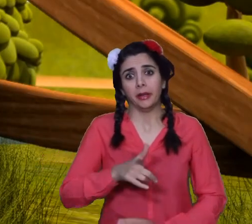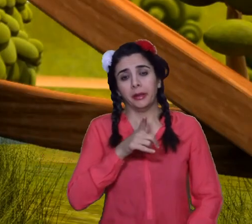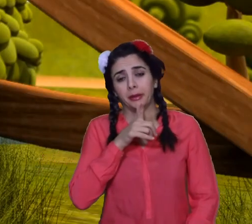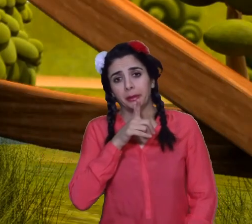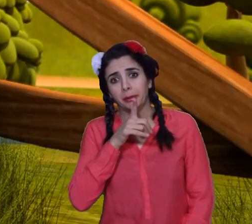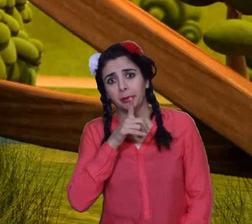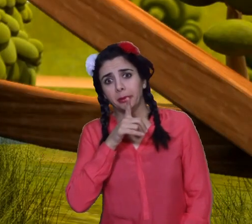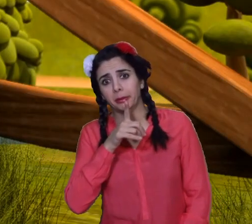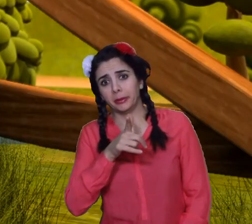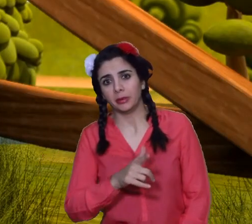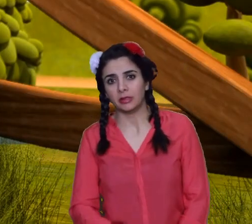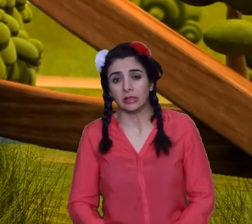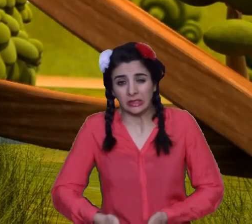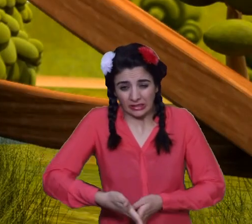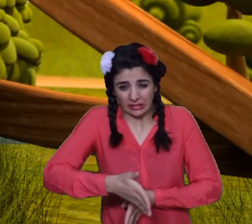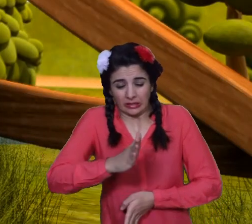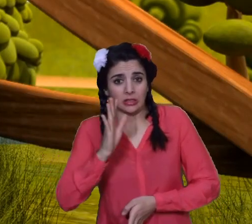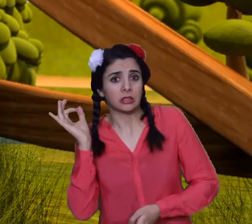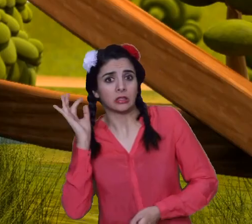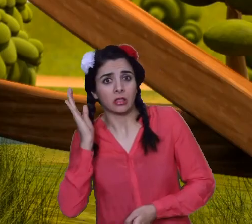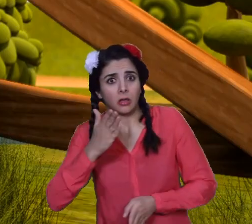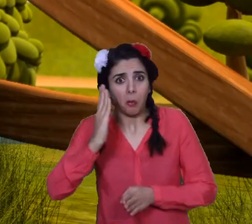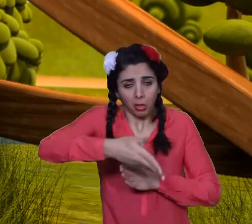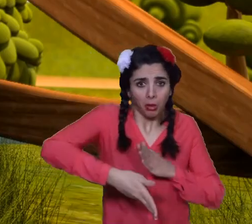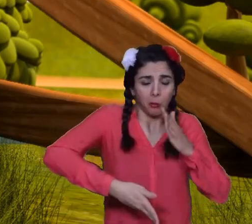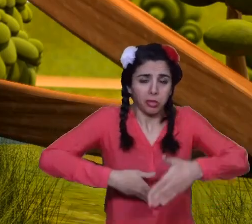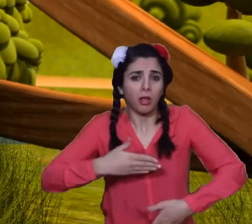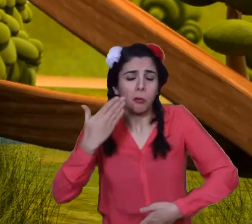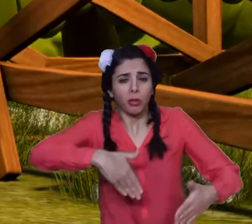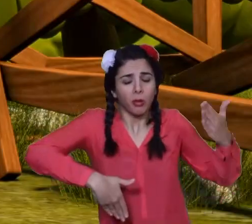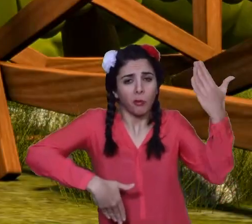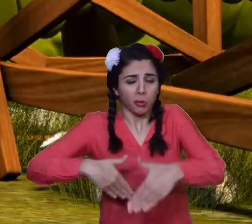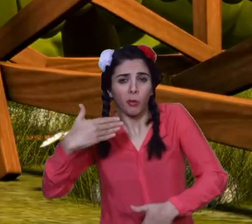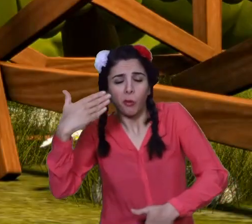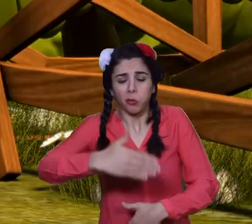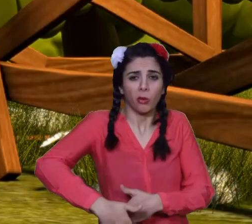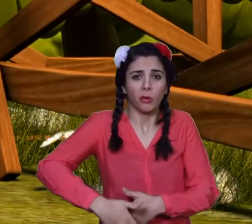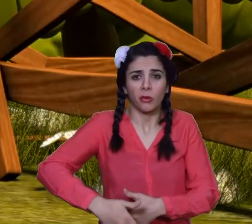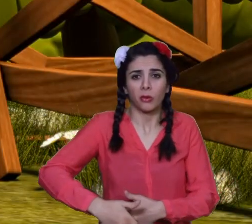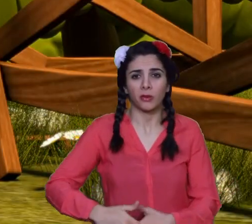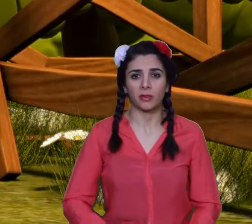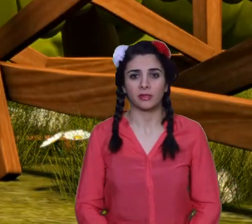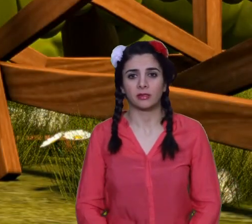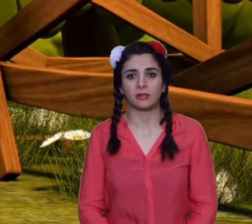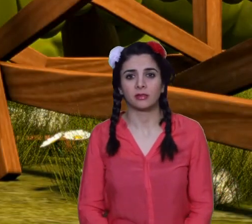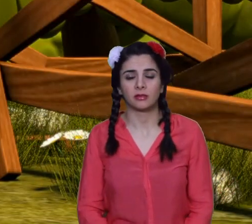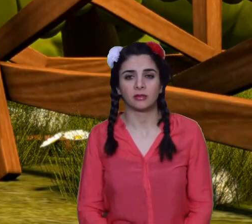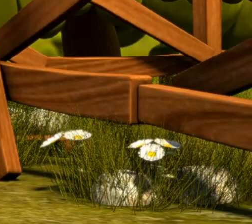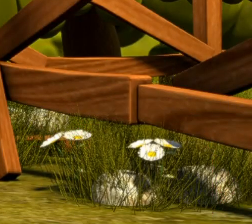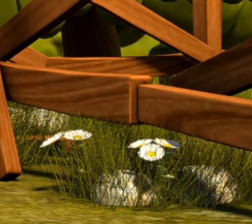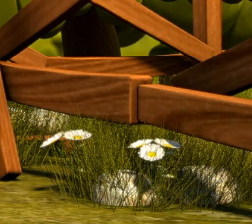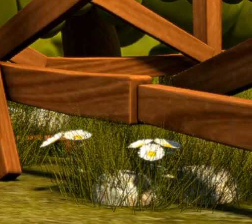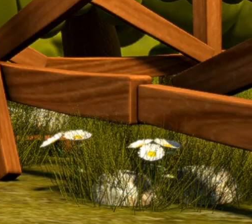Aynı çit sürekli tekrar düşüyor. Onu takarken yanındaki düştü. Sonra diğeri. Hızına yetişemeyip öylece bıraktı. Elleri